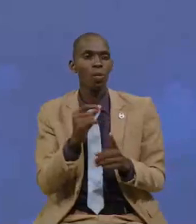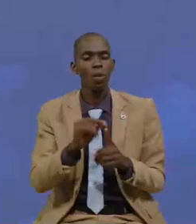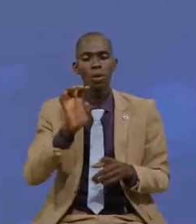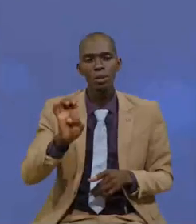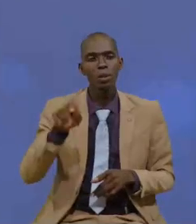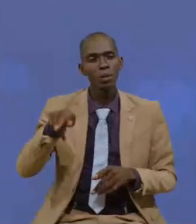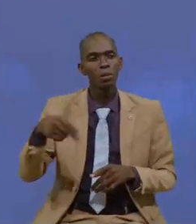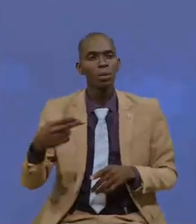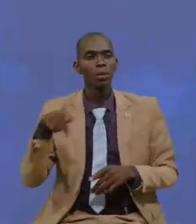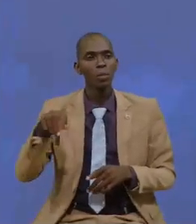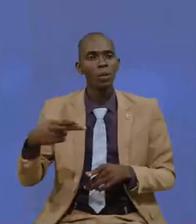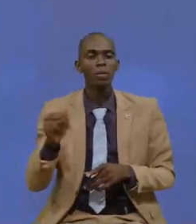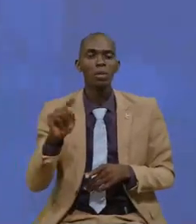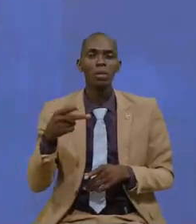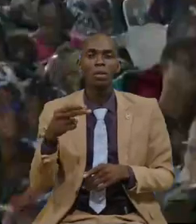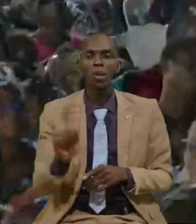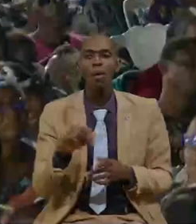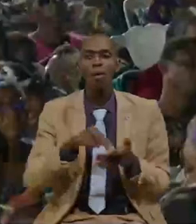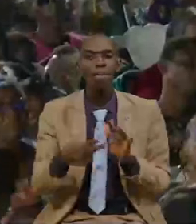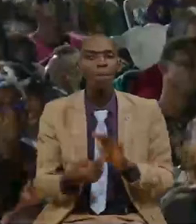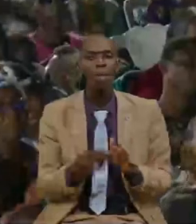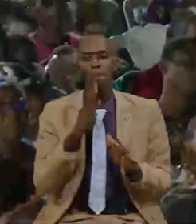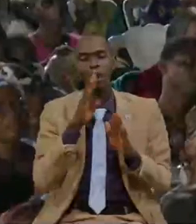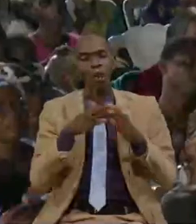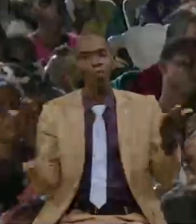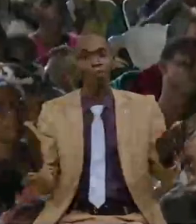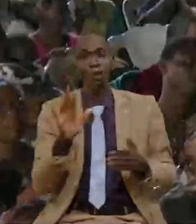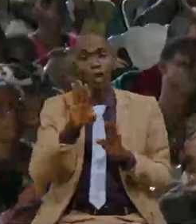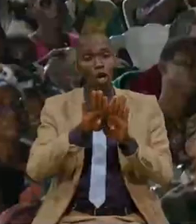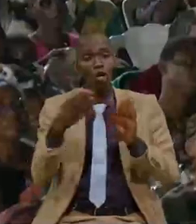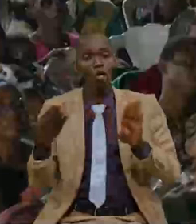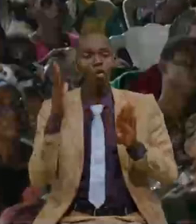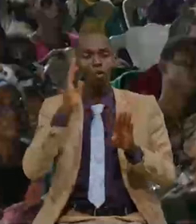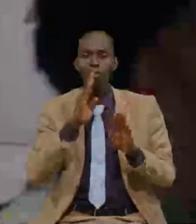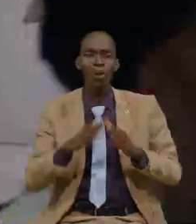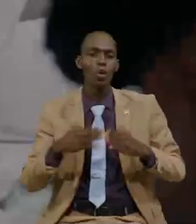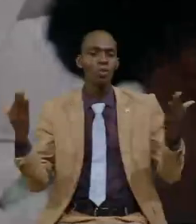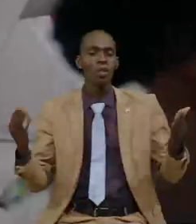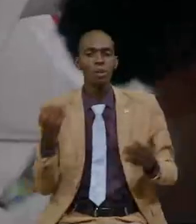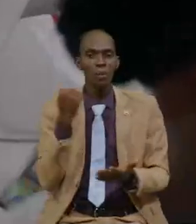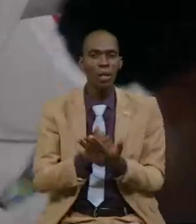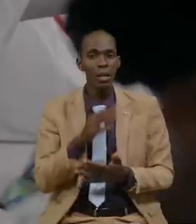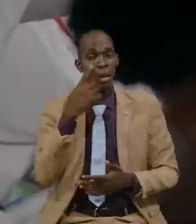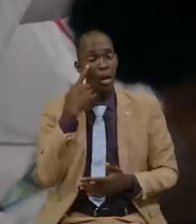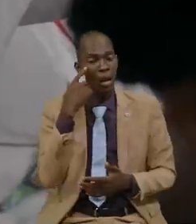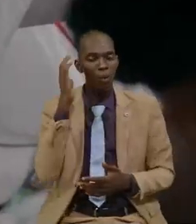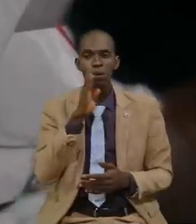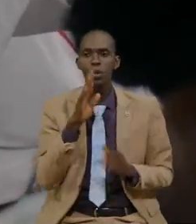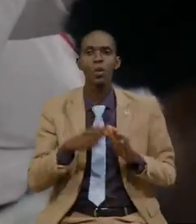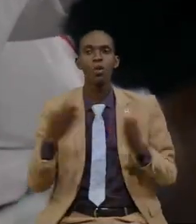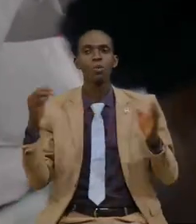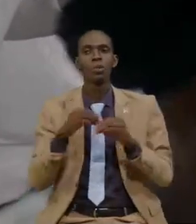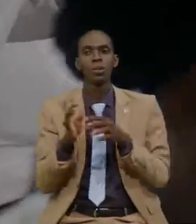vous êtes le bénéficiaire. Vous recevez de lui. Jésus dit que, c'est-à-dire, ouvre-toi, vos portes s'ouvriront, vos